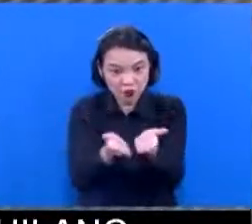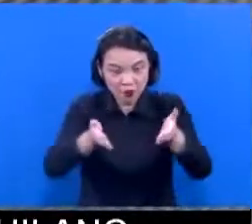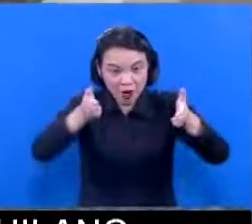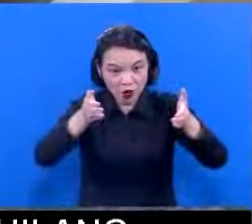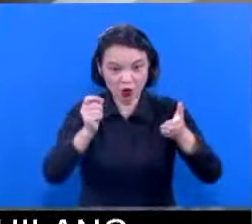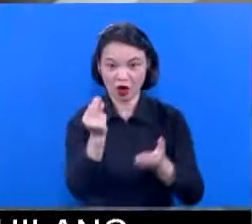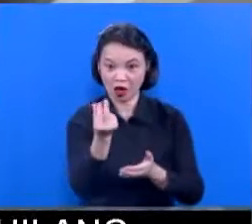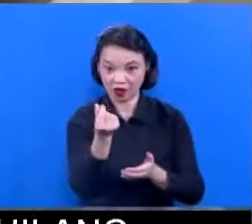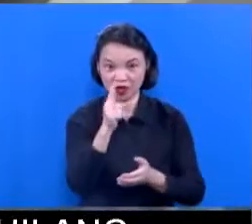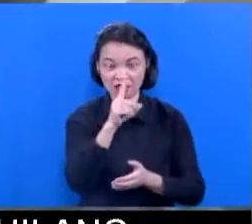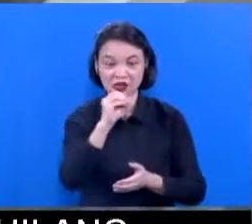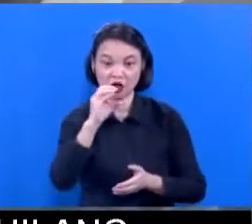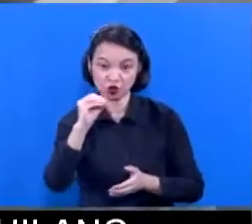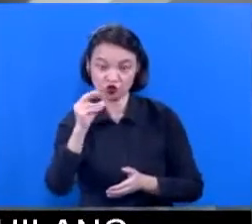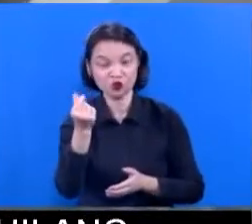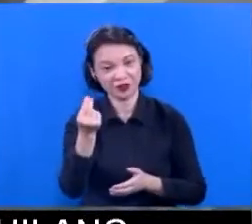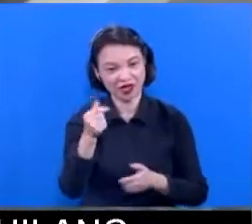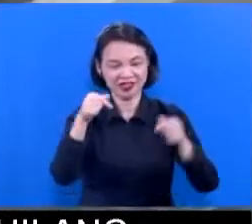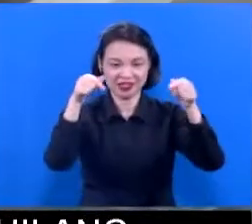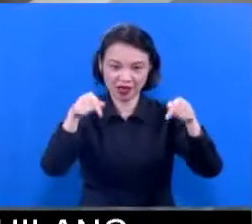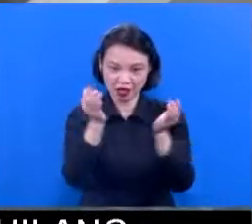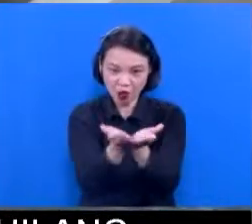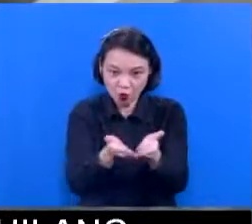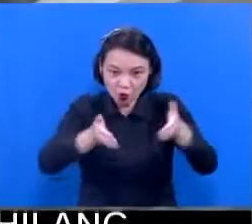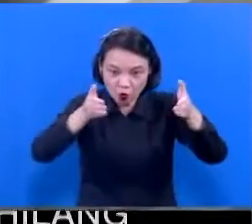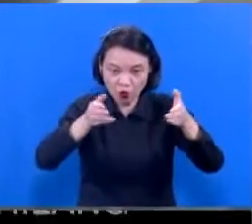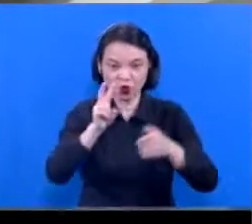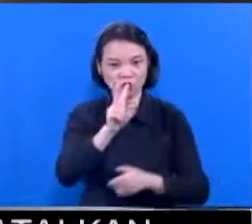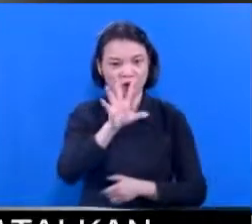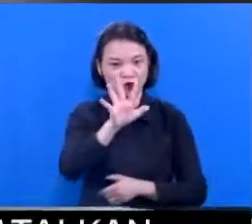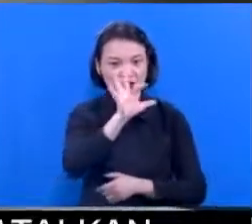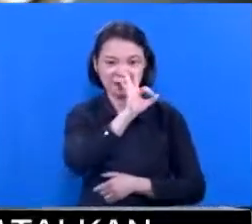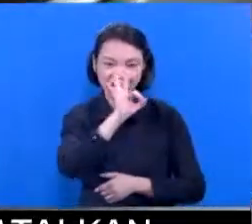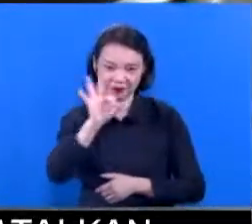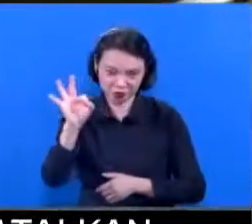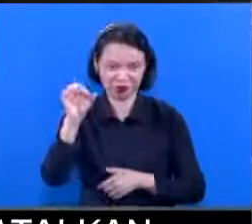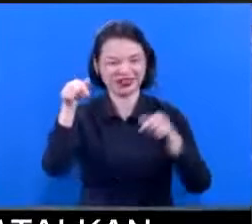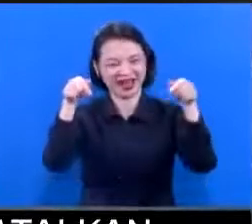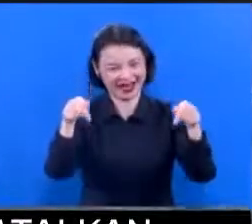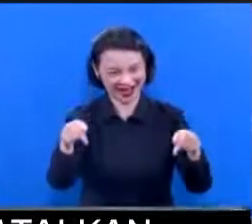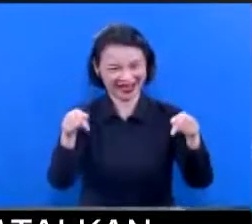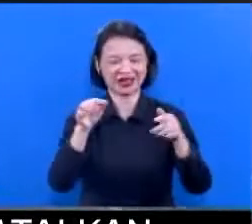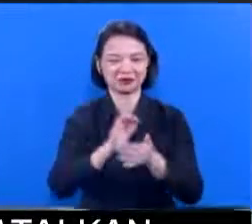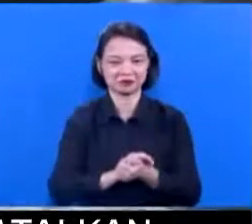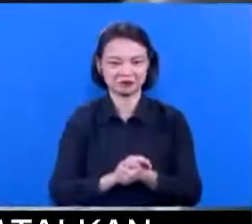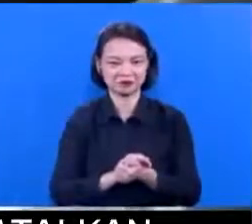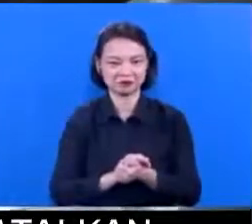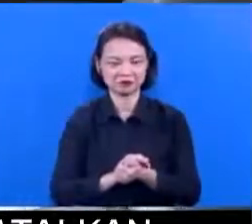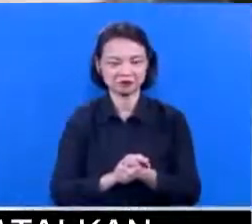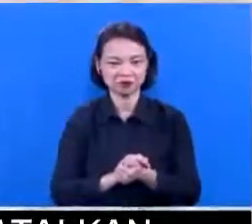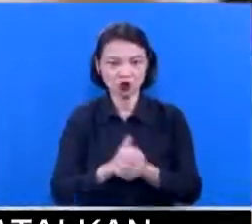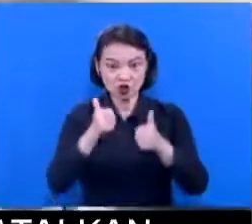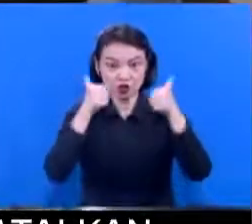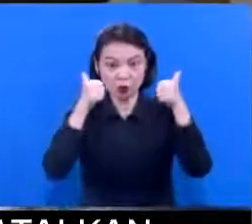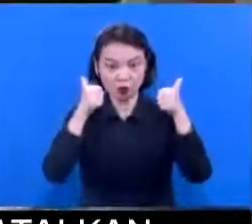100 rupiah. Sedangkan kini seporsinya seharga 25 ribu rupiah. Keistimewaan mie kocok